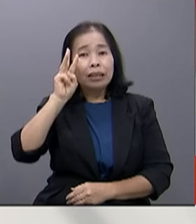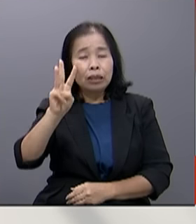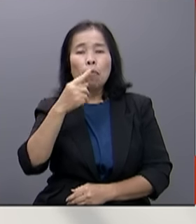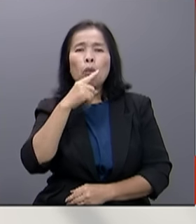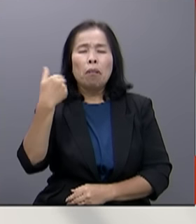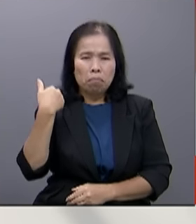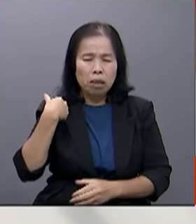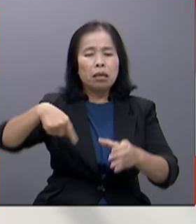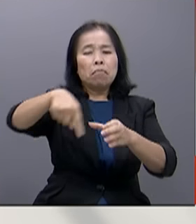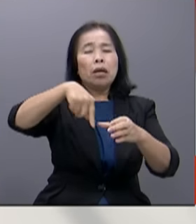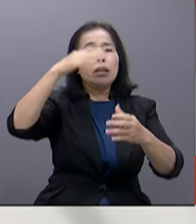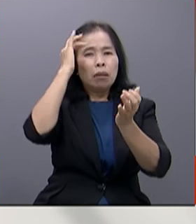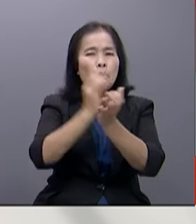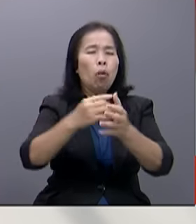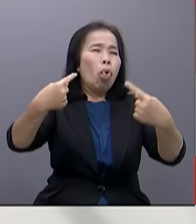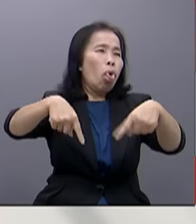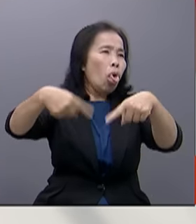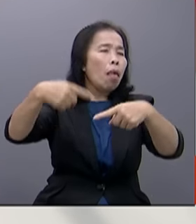ย้งนั้นเกิดขึ้นจริงนะคะ